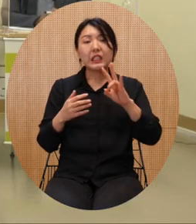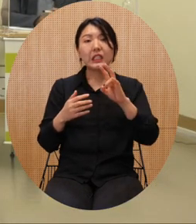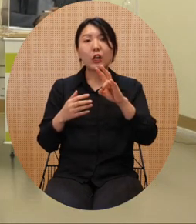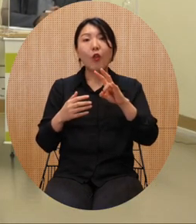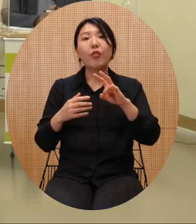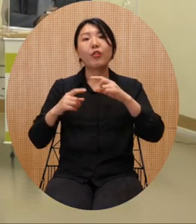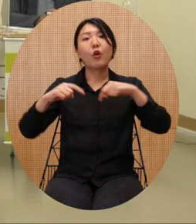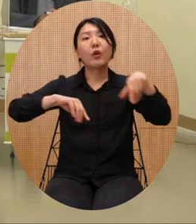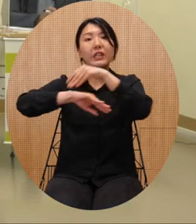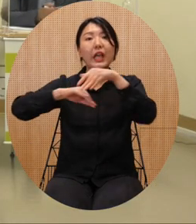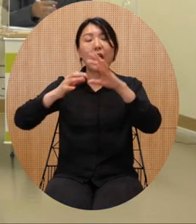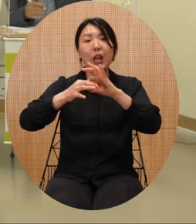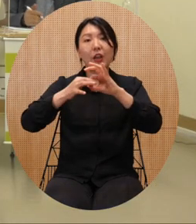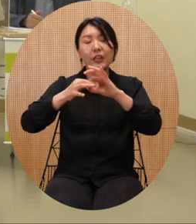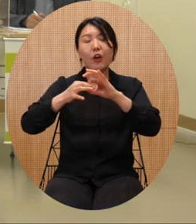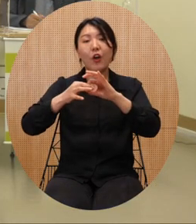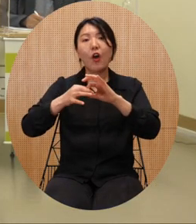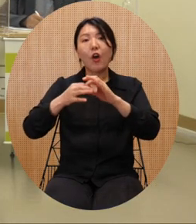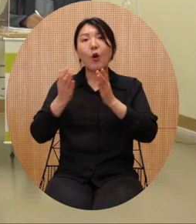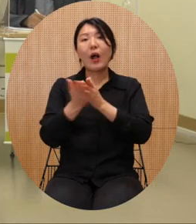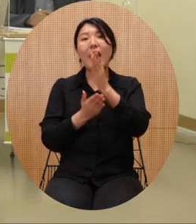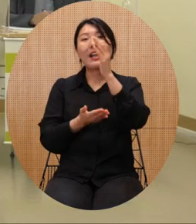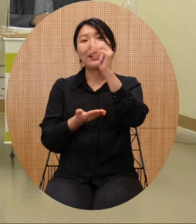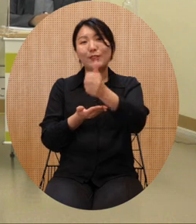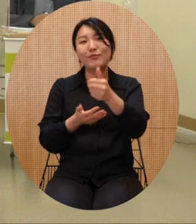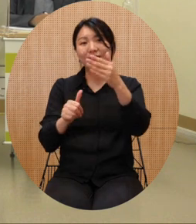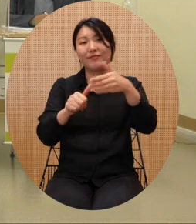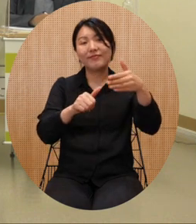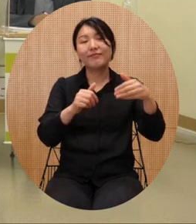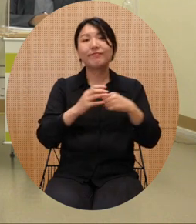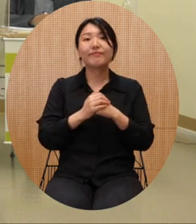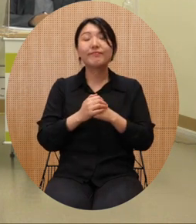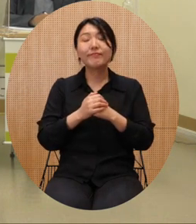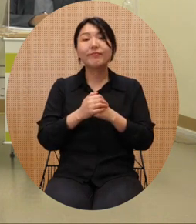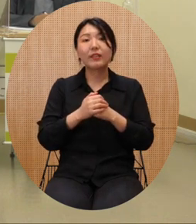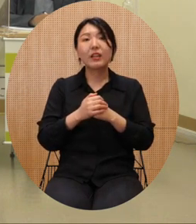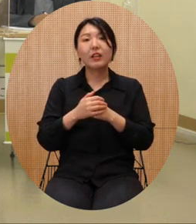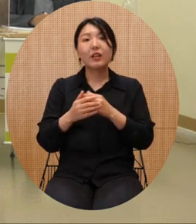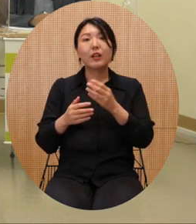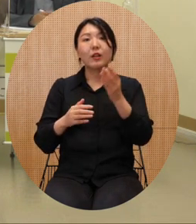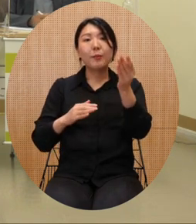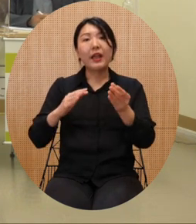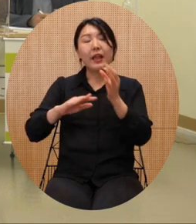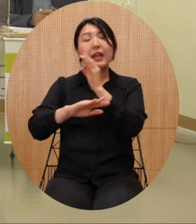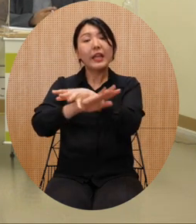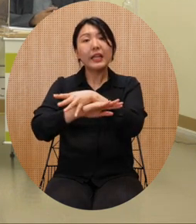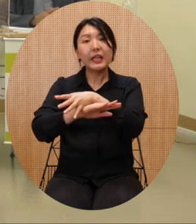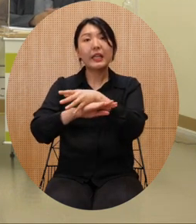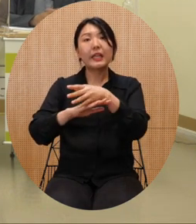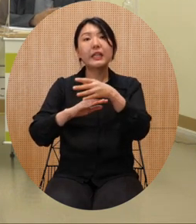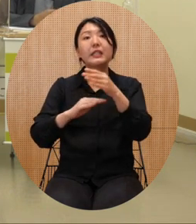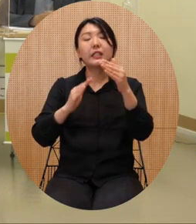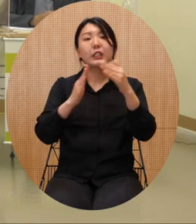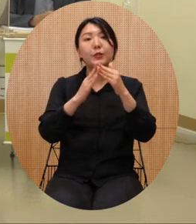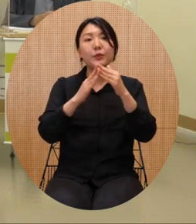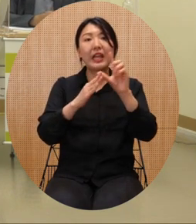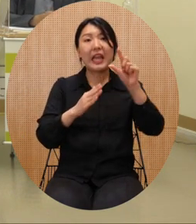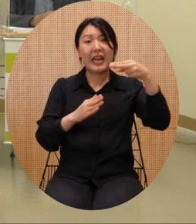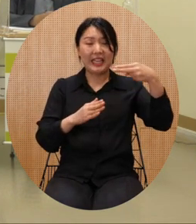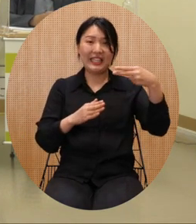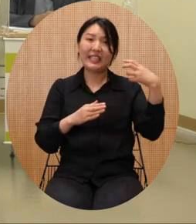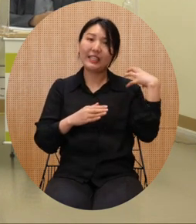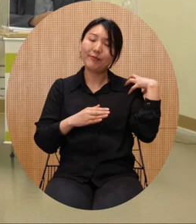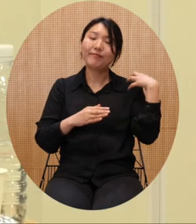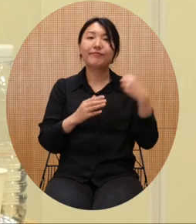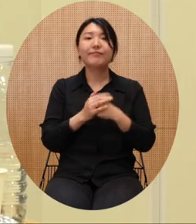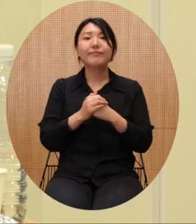우리 주택과장님께서 한번 답변해 주시면 좋을 것 같습니다. 기본적으로 이제 매입임대나 전세임대는 LH에서 하고